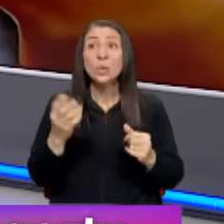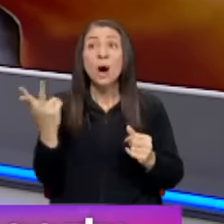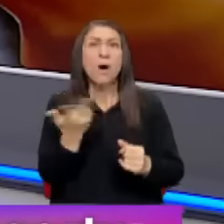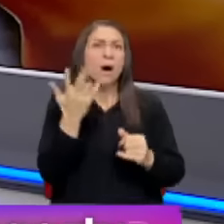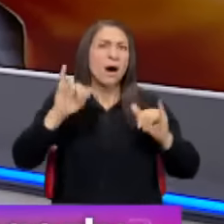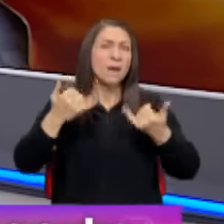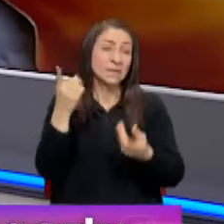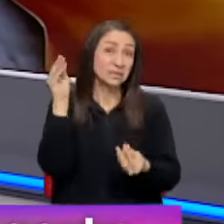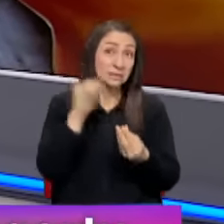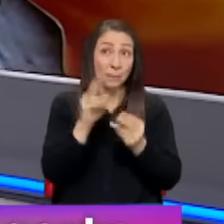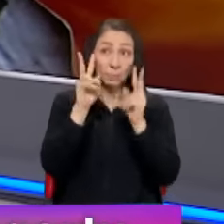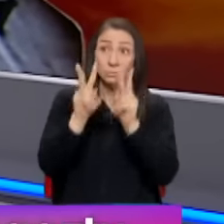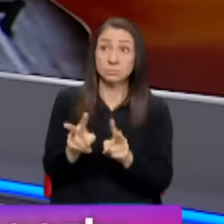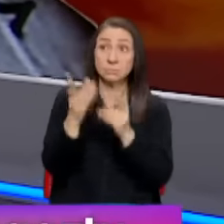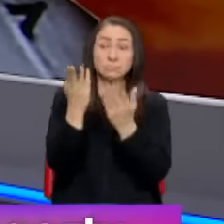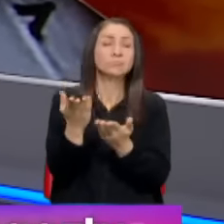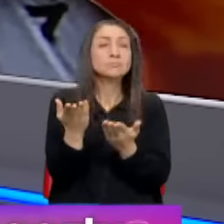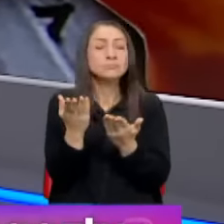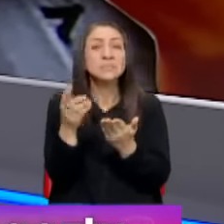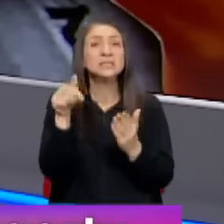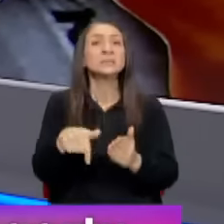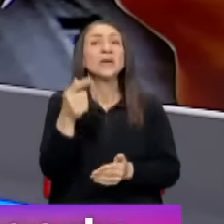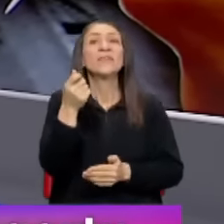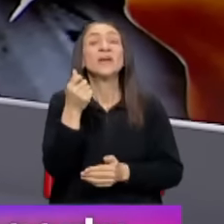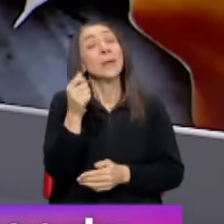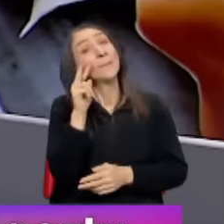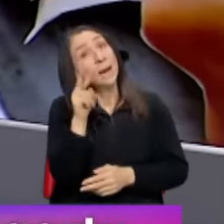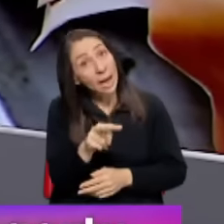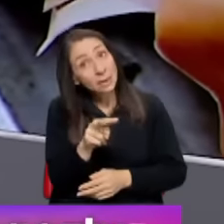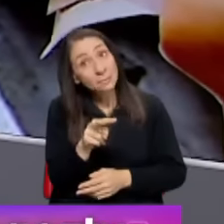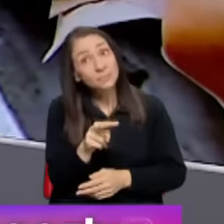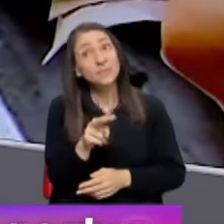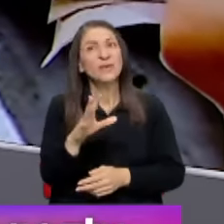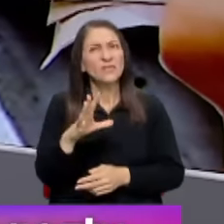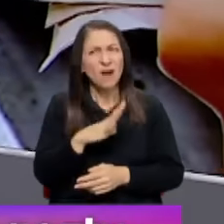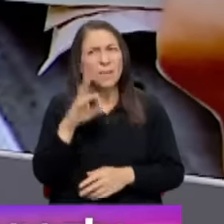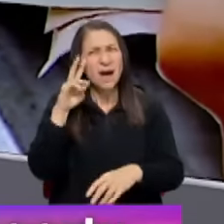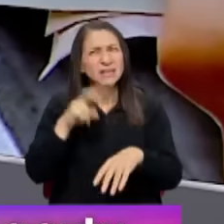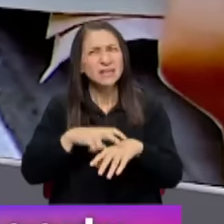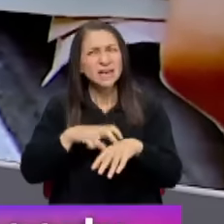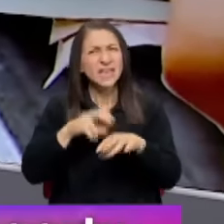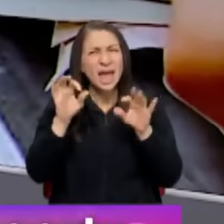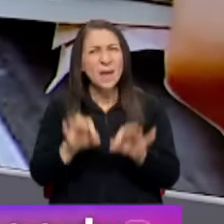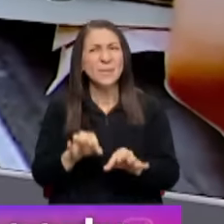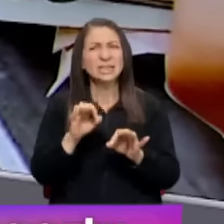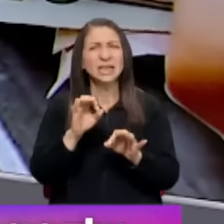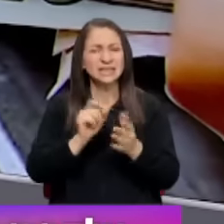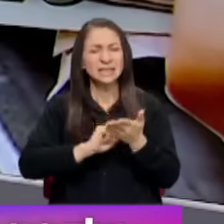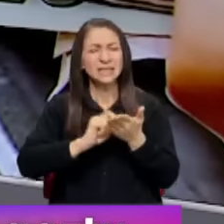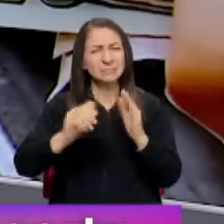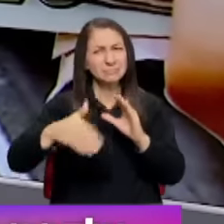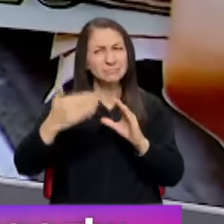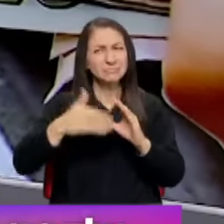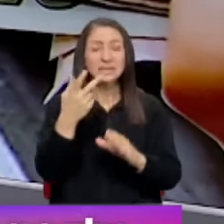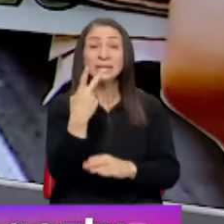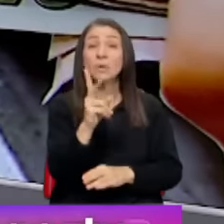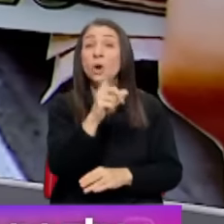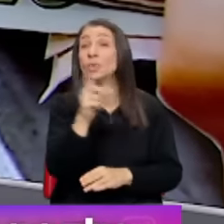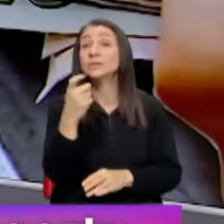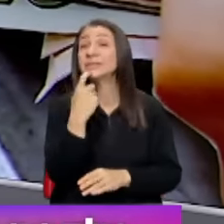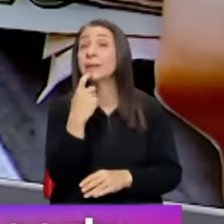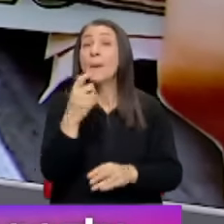zam var şu anda karşımızda. Şimdiki fiyatına bakalım. Var mıdır hatırlayan, hemencecik bir yazabilir mi bizlere, 2019